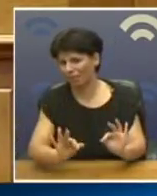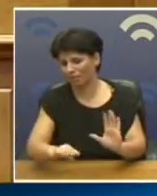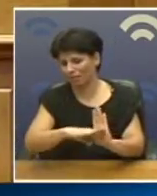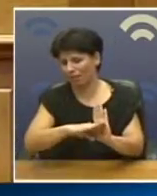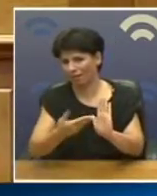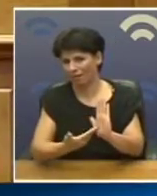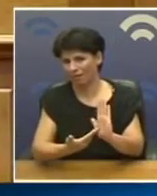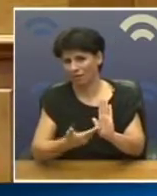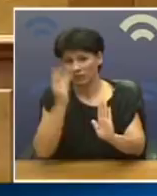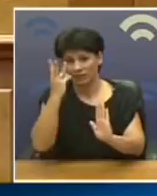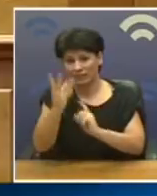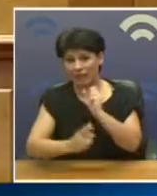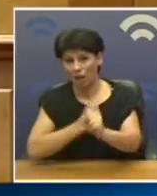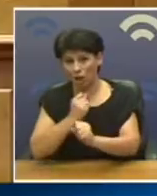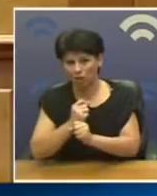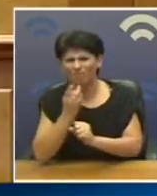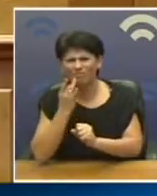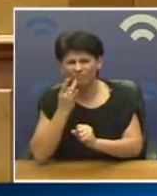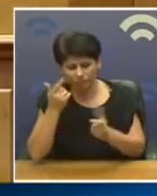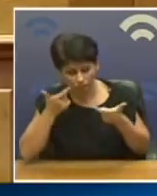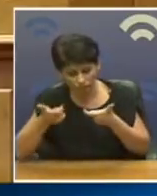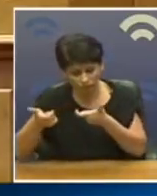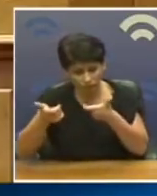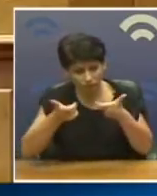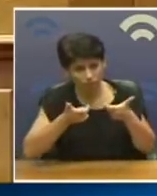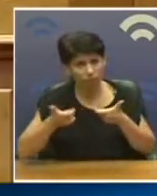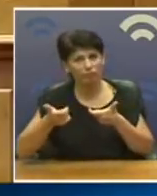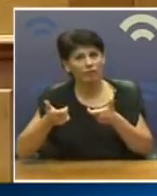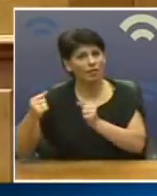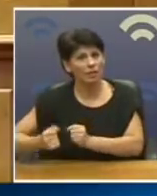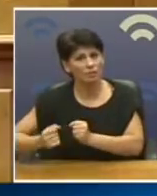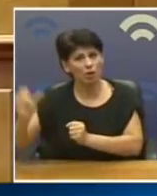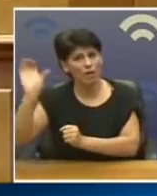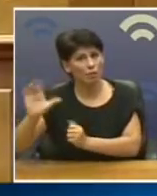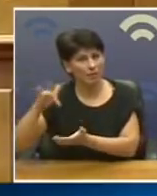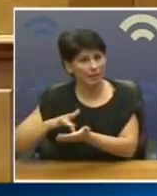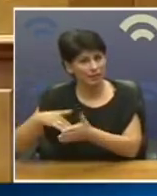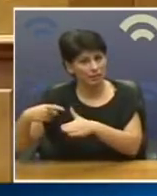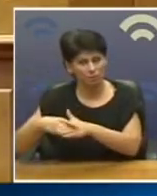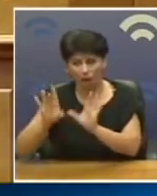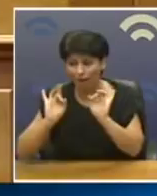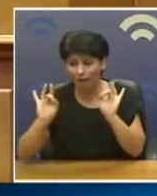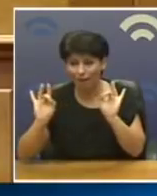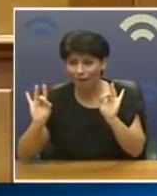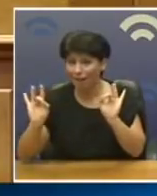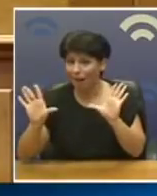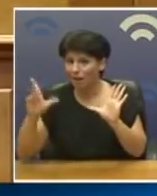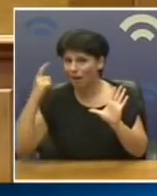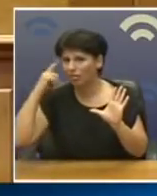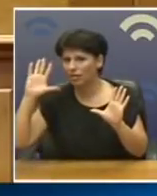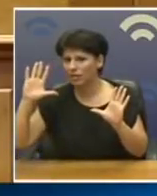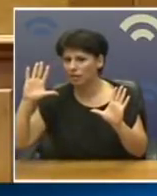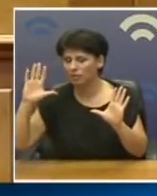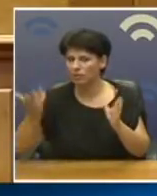που ήμασταν υπό την σκληρή επιτροπή των θεσμών και της Ευρωπαϊκής Κεντρικής Τράπεζας, ουδής σκέφτηκε να μας